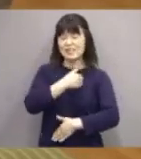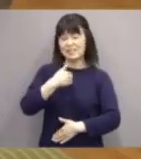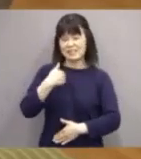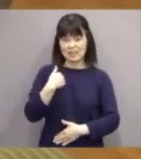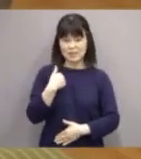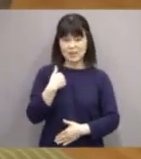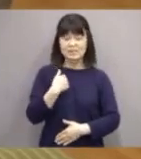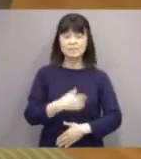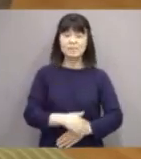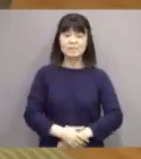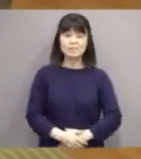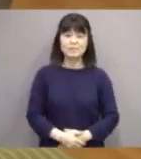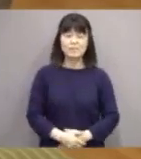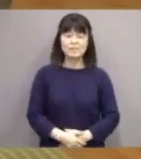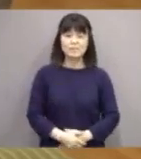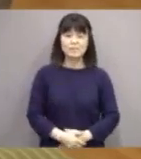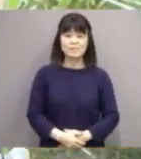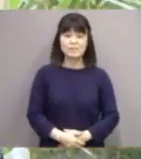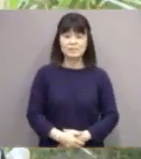い、